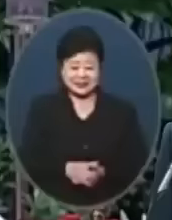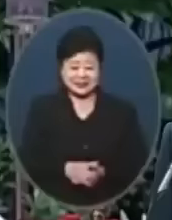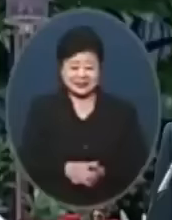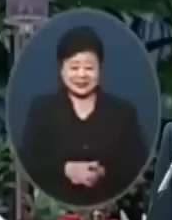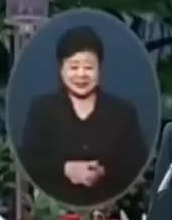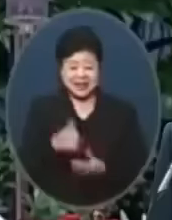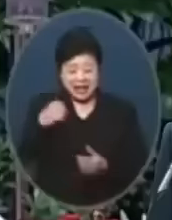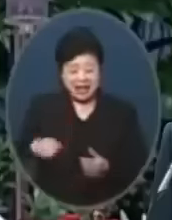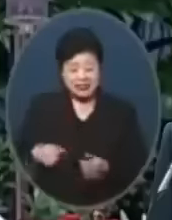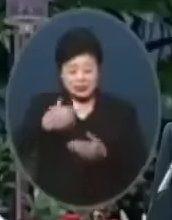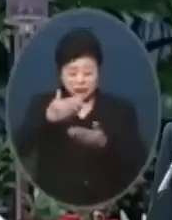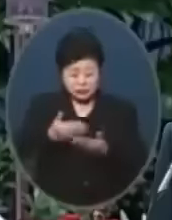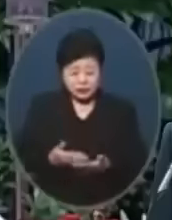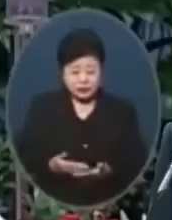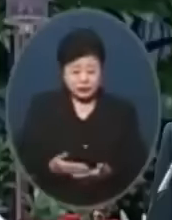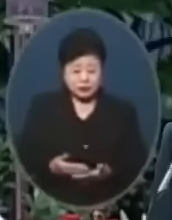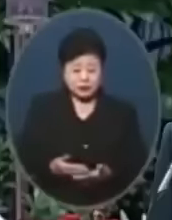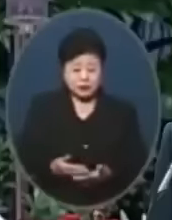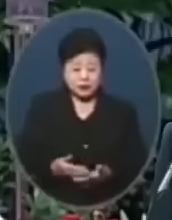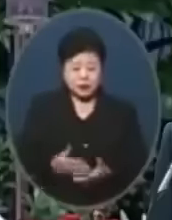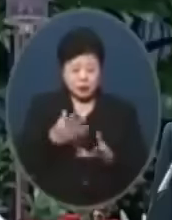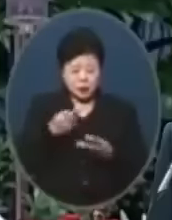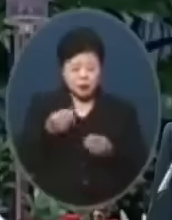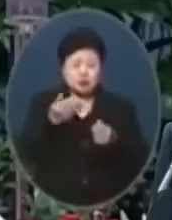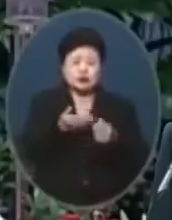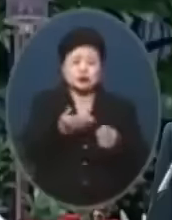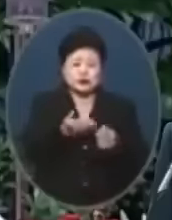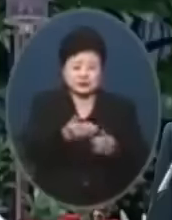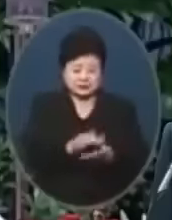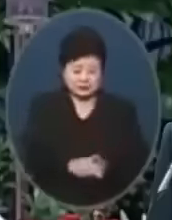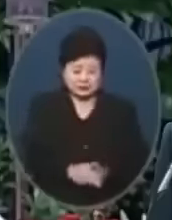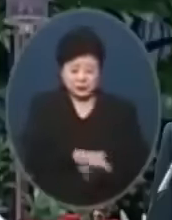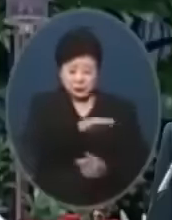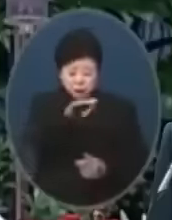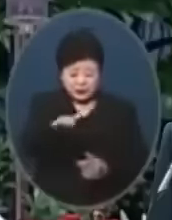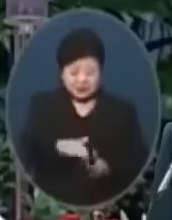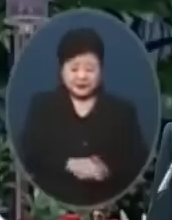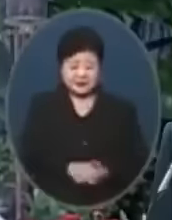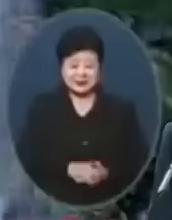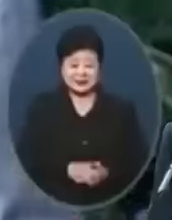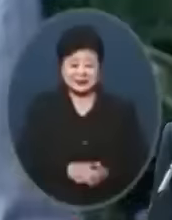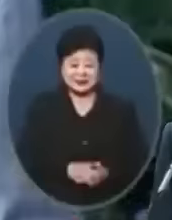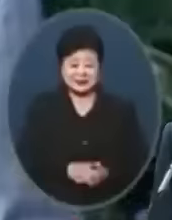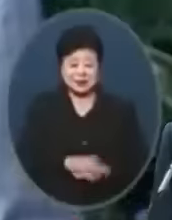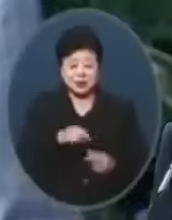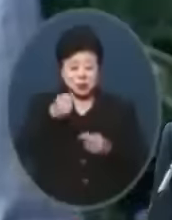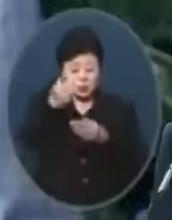그 아들을 내어주시지가 무엇을 주시지 않겠냐? 우리를